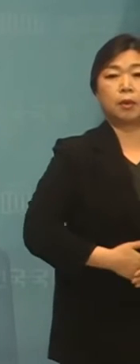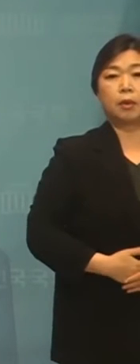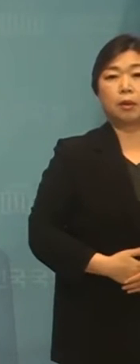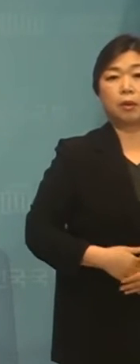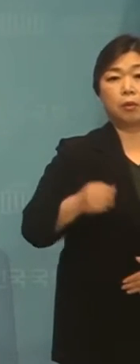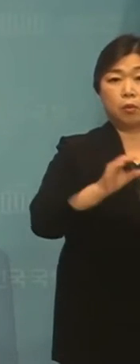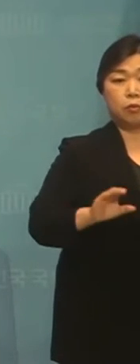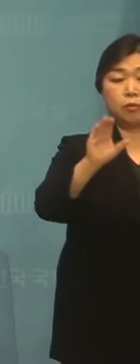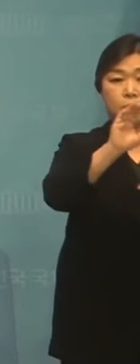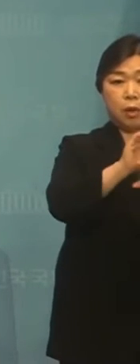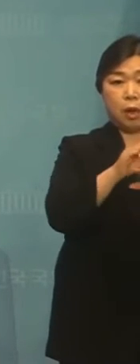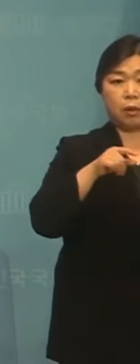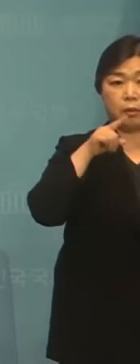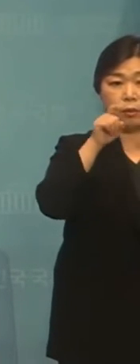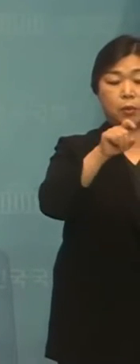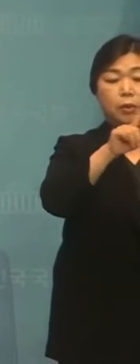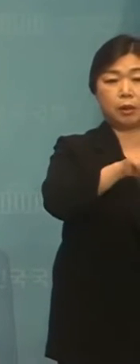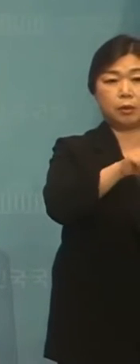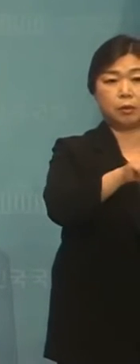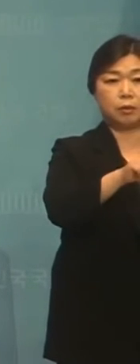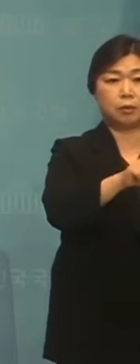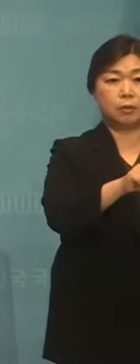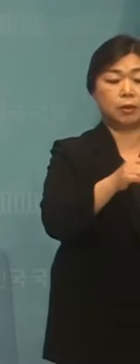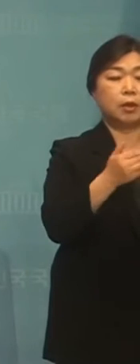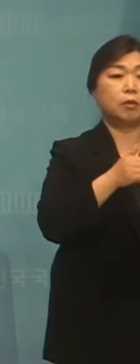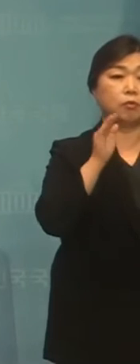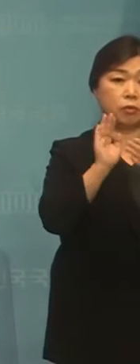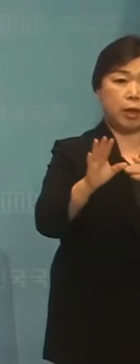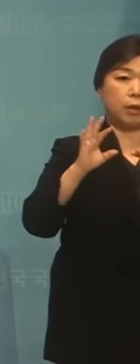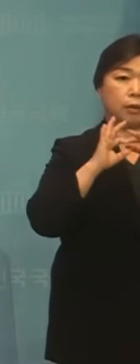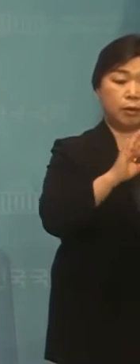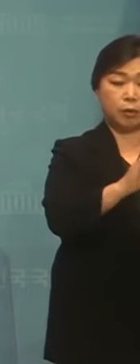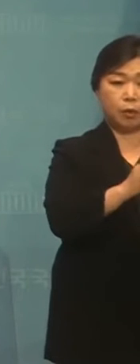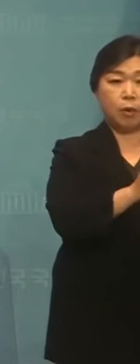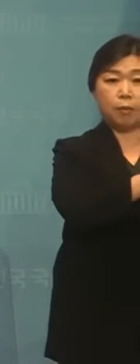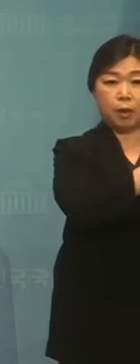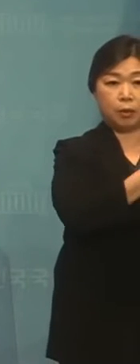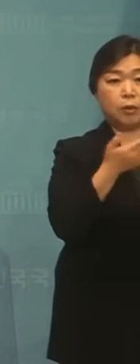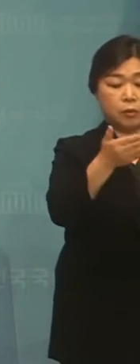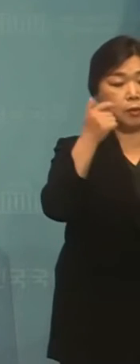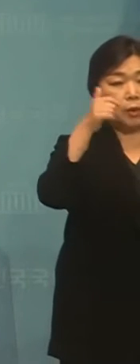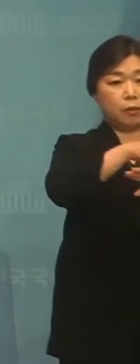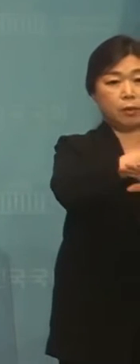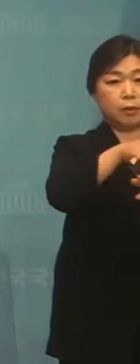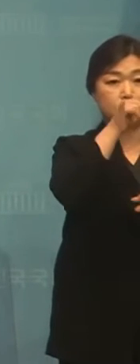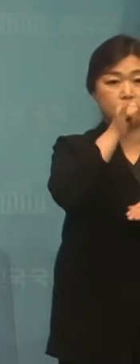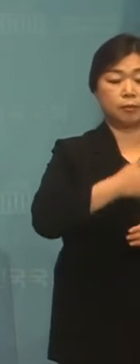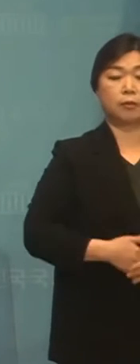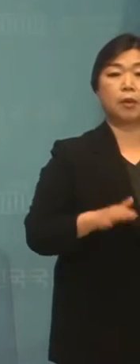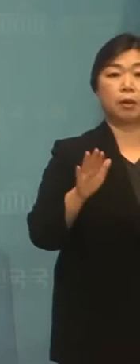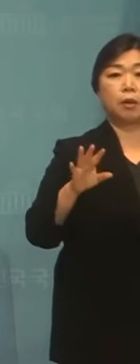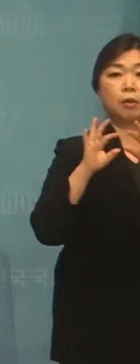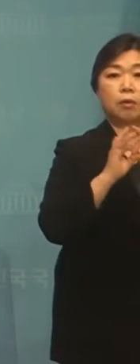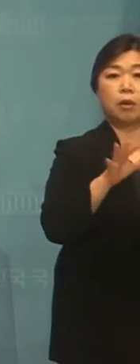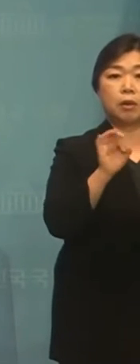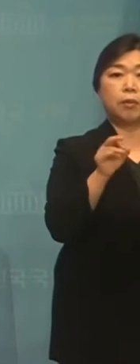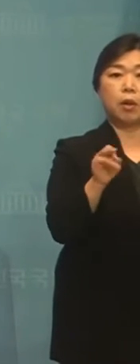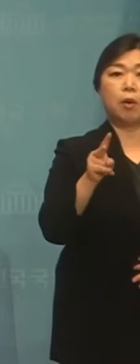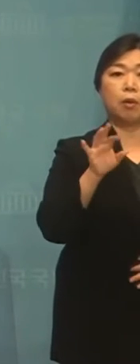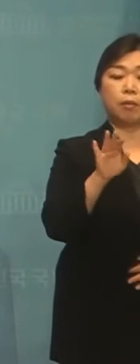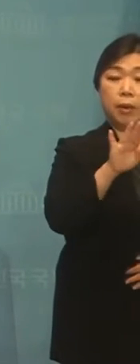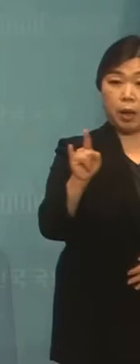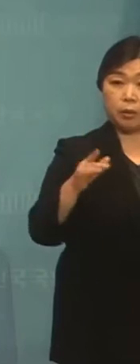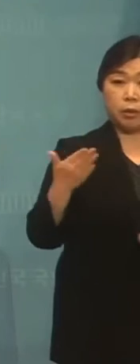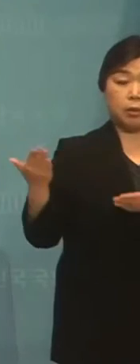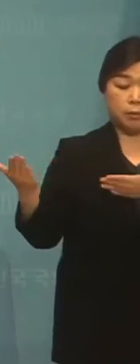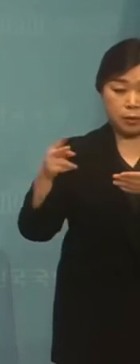그리고 추가 의혹권에 대해서는 이후에 계속 밝힐 예정입니다. 이어서 김영대